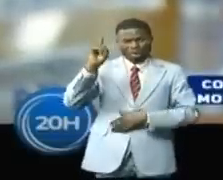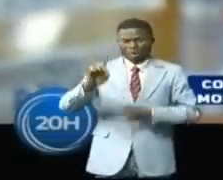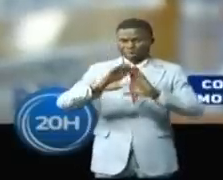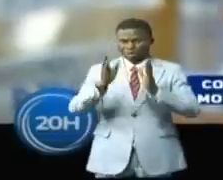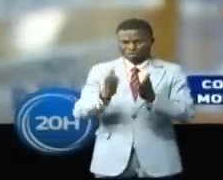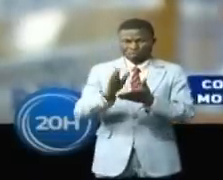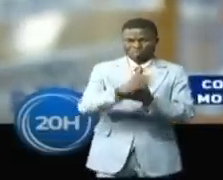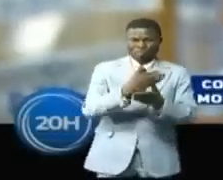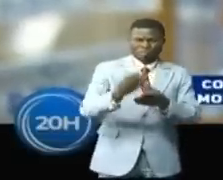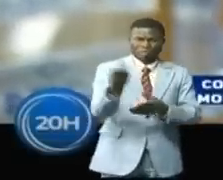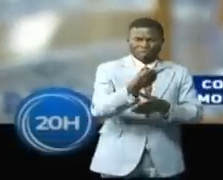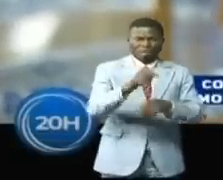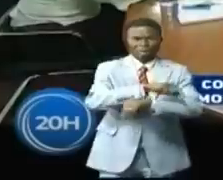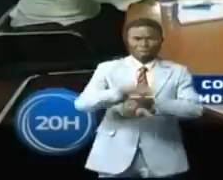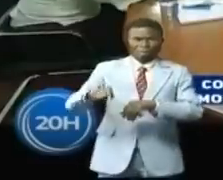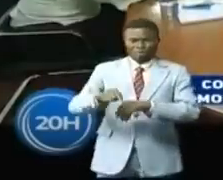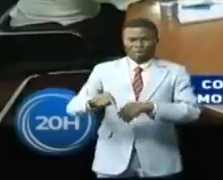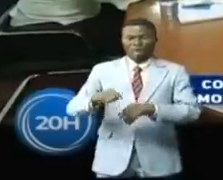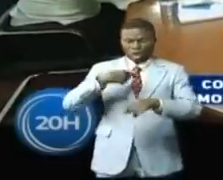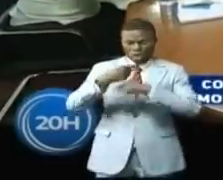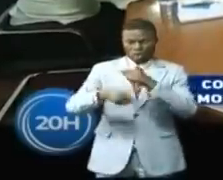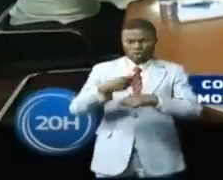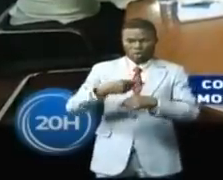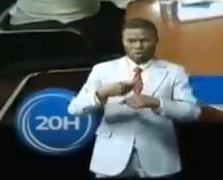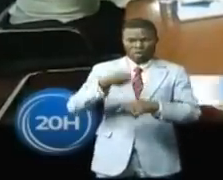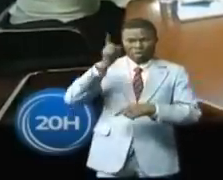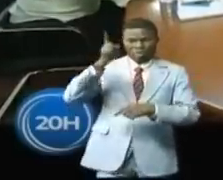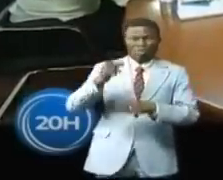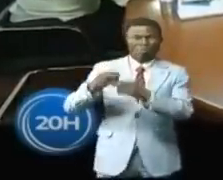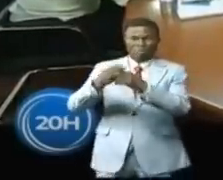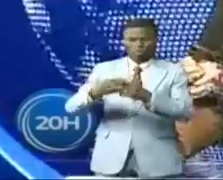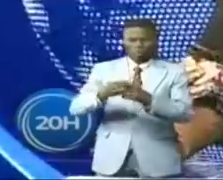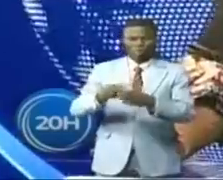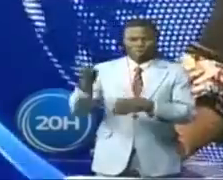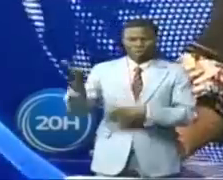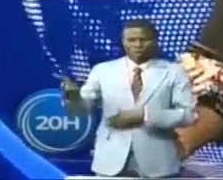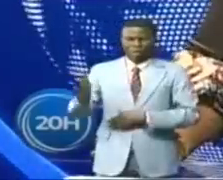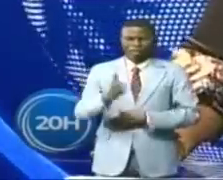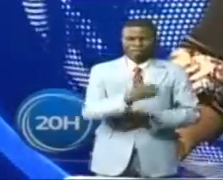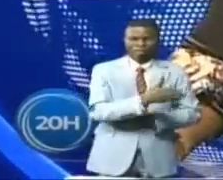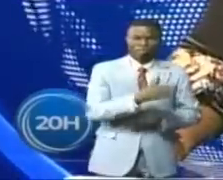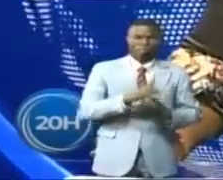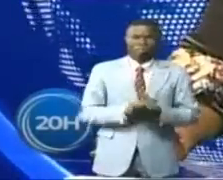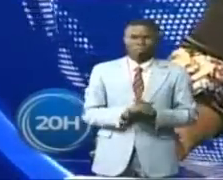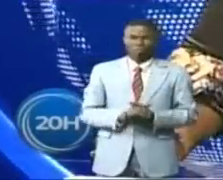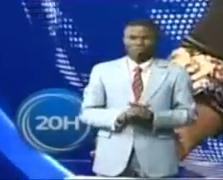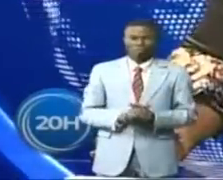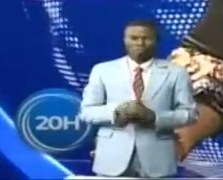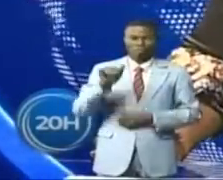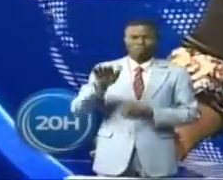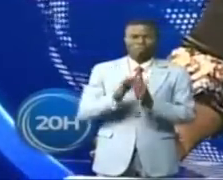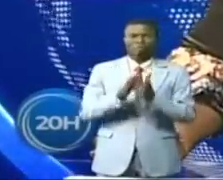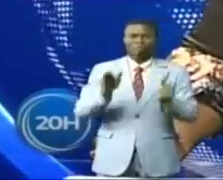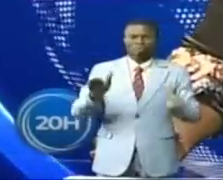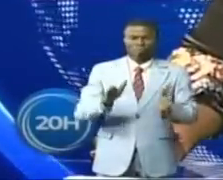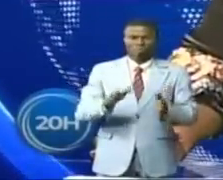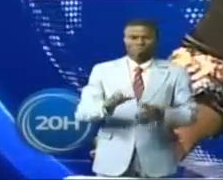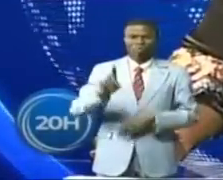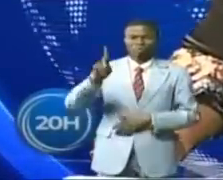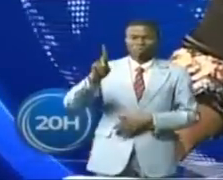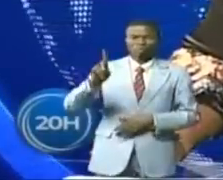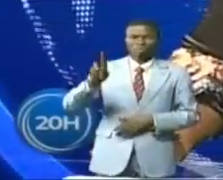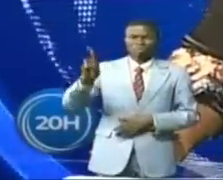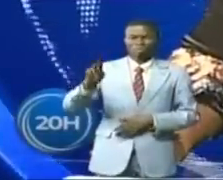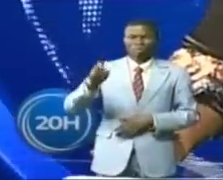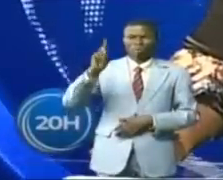entre les deux institutions afin de lancer les premiers contrôles sur le terrain. Et la direction générale des douanes et accises,